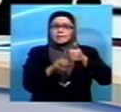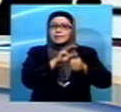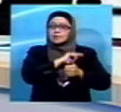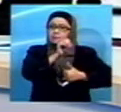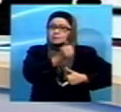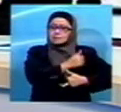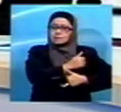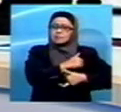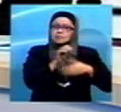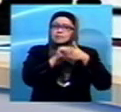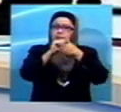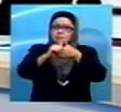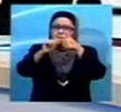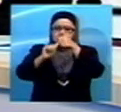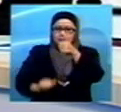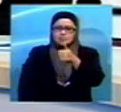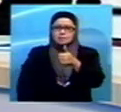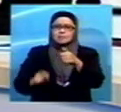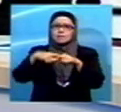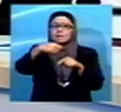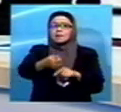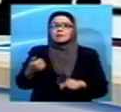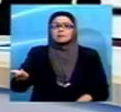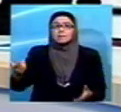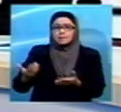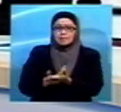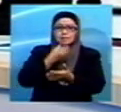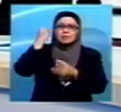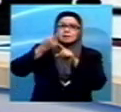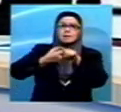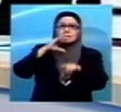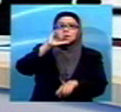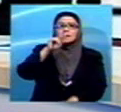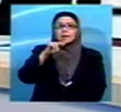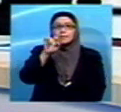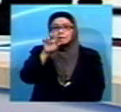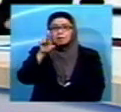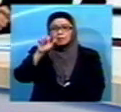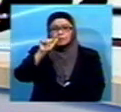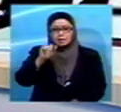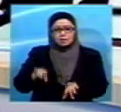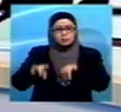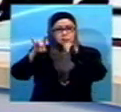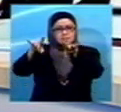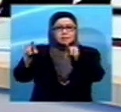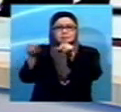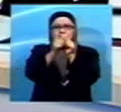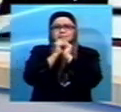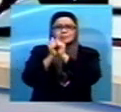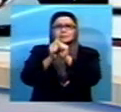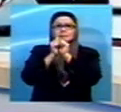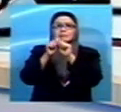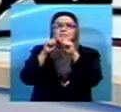abdurrohim Bakrie yang mengetuai jawatankuasa gerhana set baru saja pulang dari kan browswr bersama pasukan petugas Malaysia